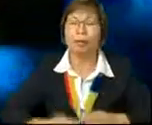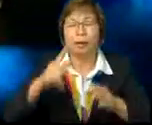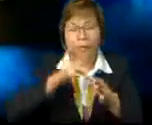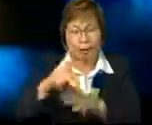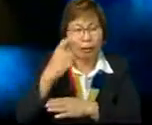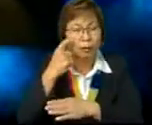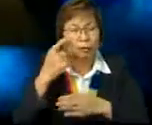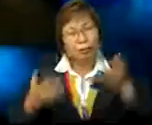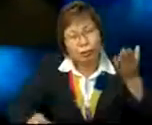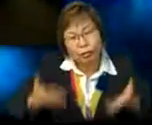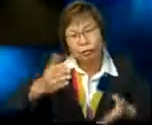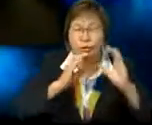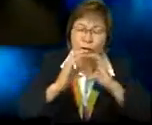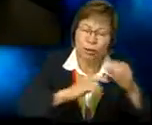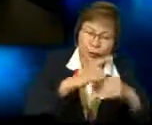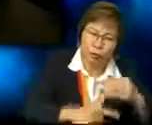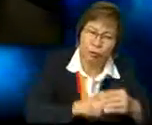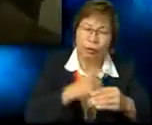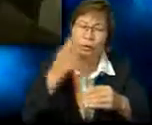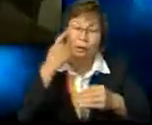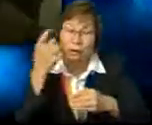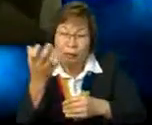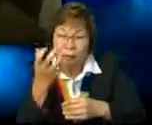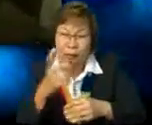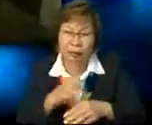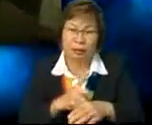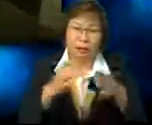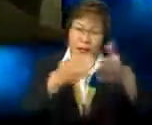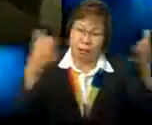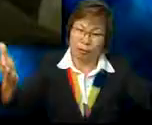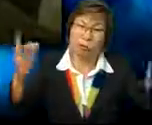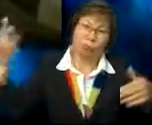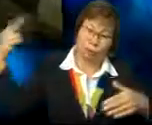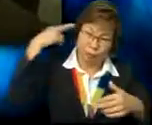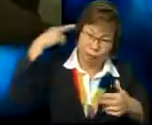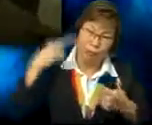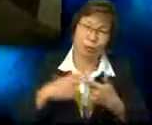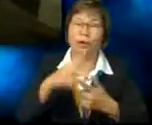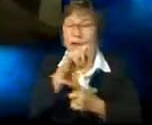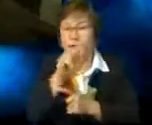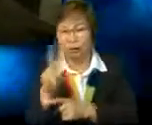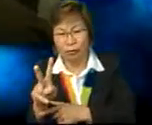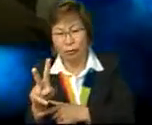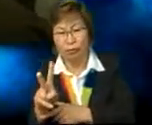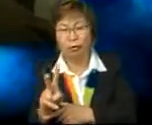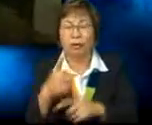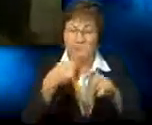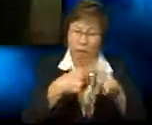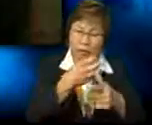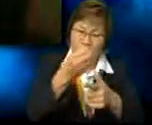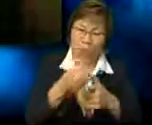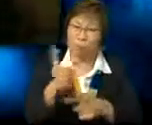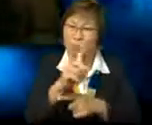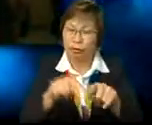mata itu mungkin bercakap mengenai penyakit mata di mass media seperti di radio, di televisyen, ataupun di